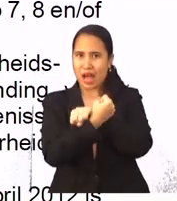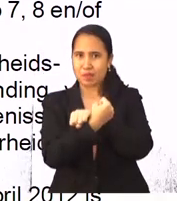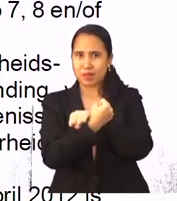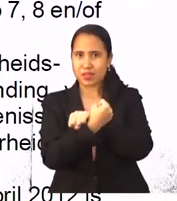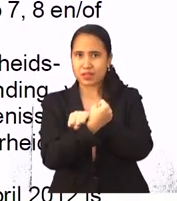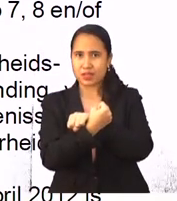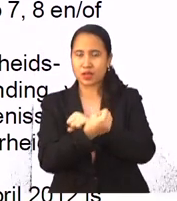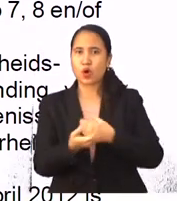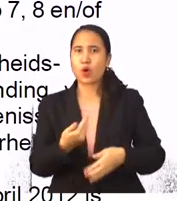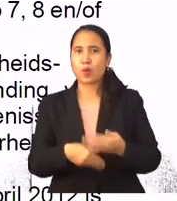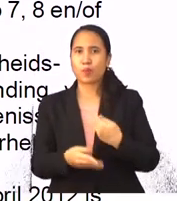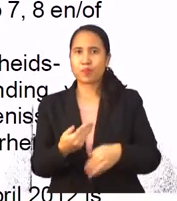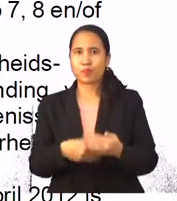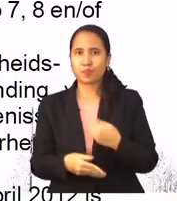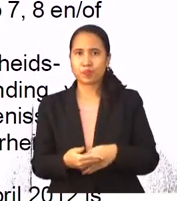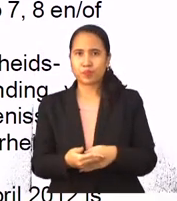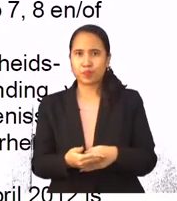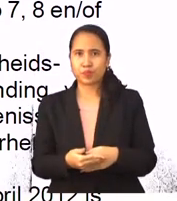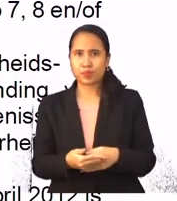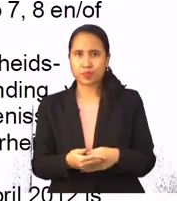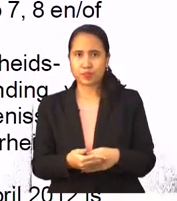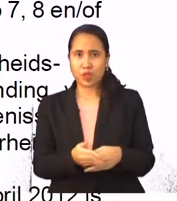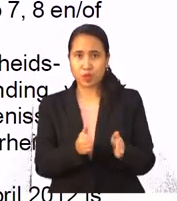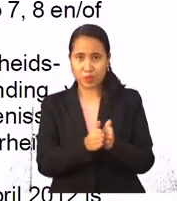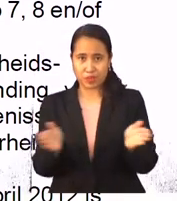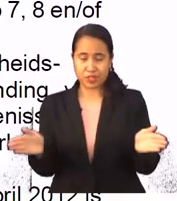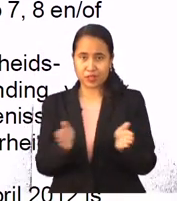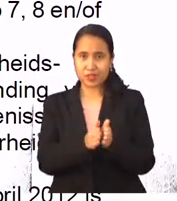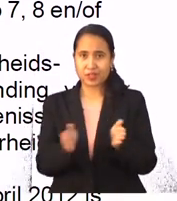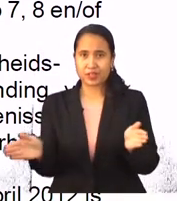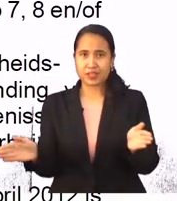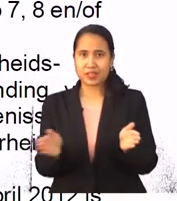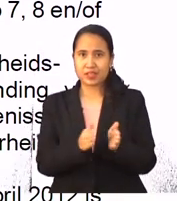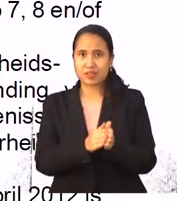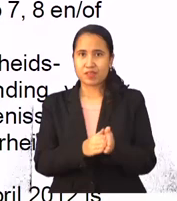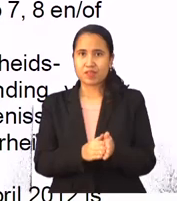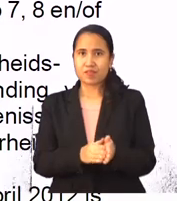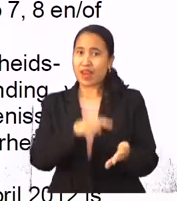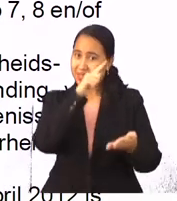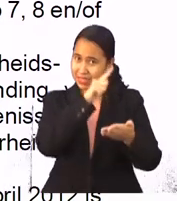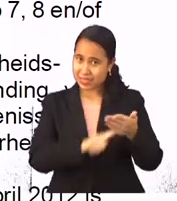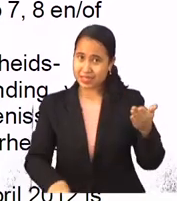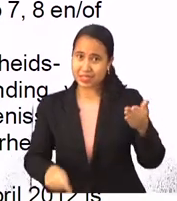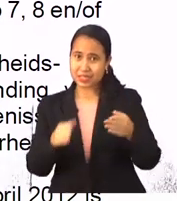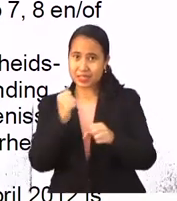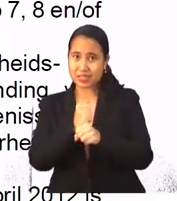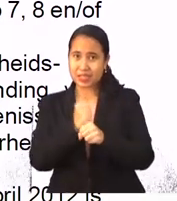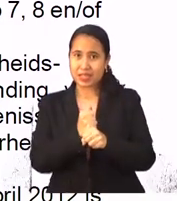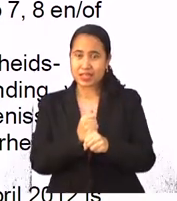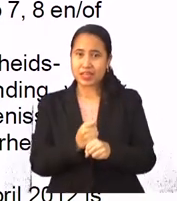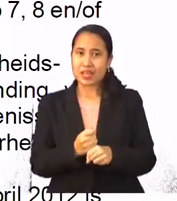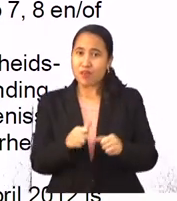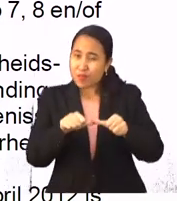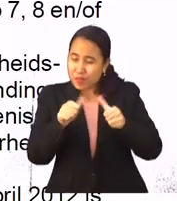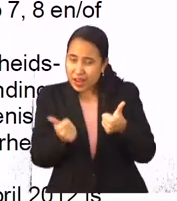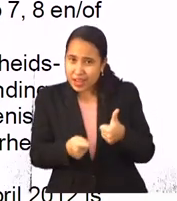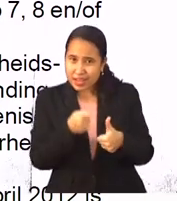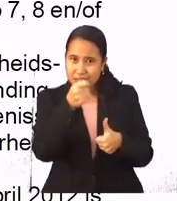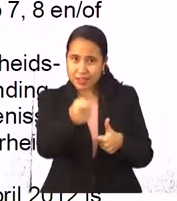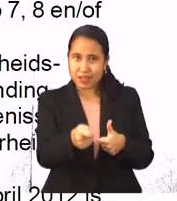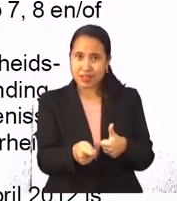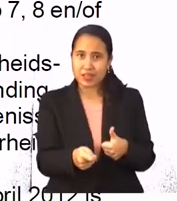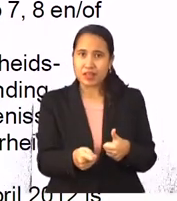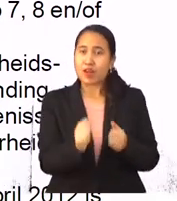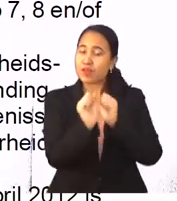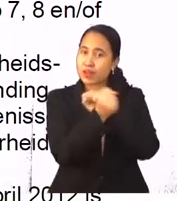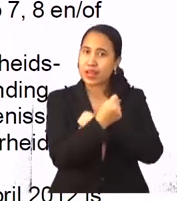weten. De periode waarin ten aanzien van strafbare feiten amnestie kan worden verleend is gewijzigd van